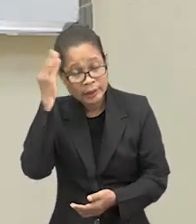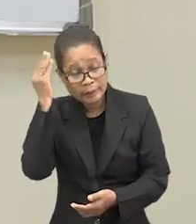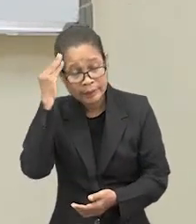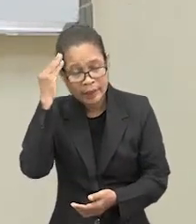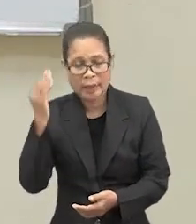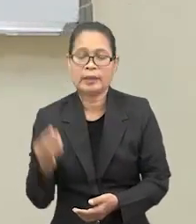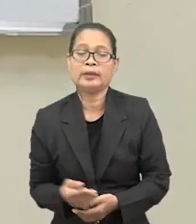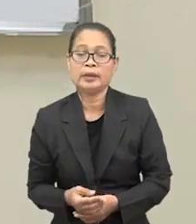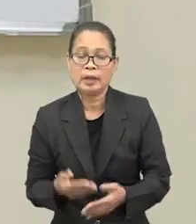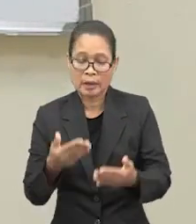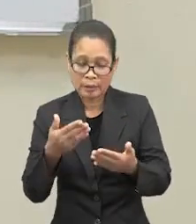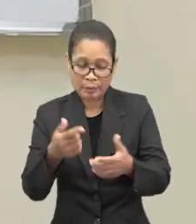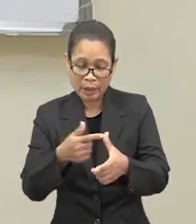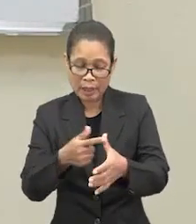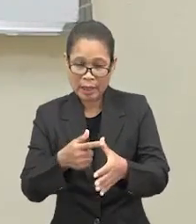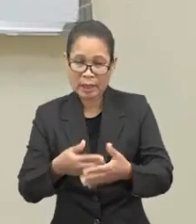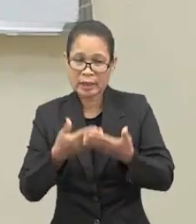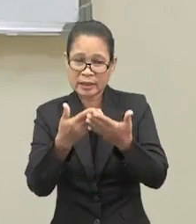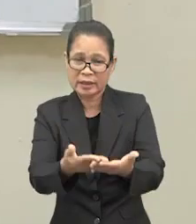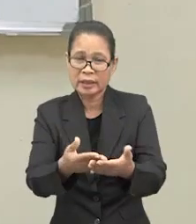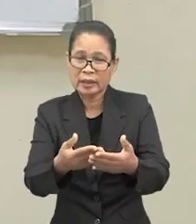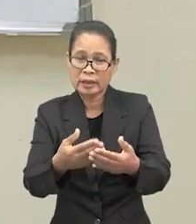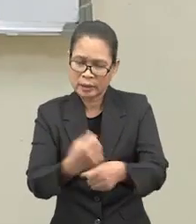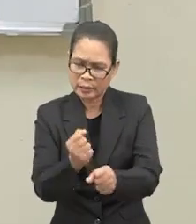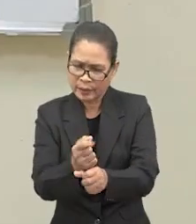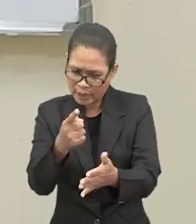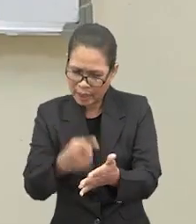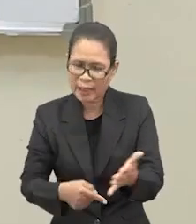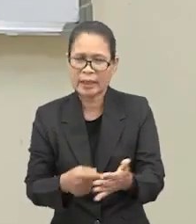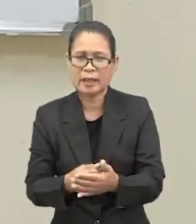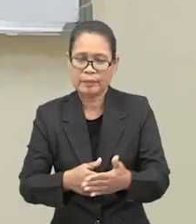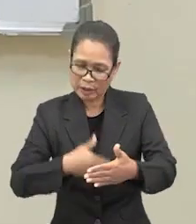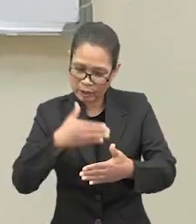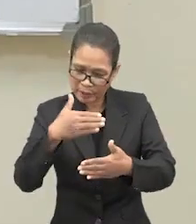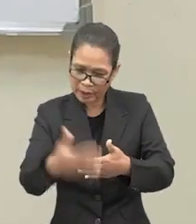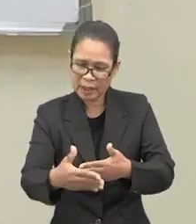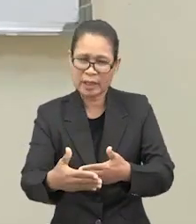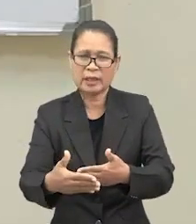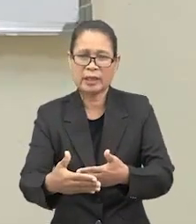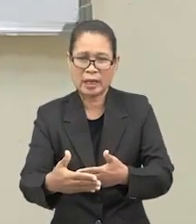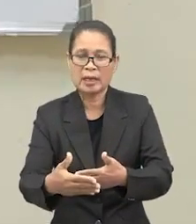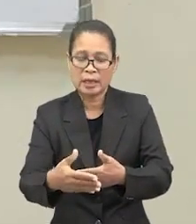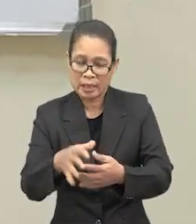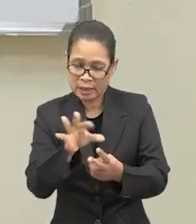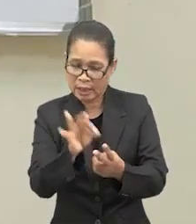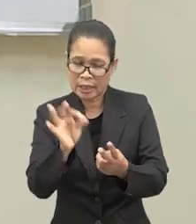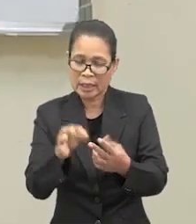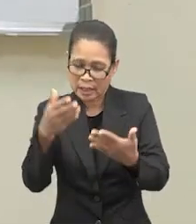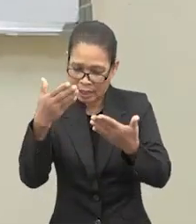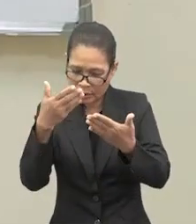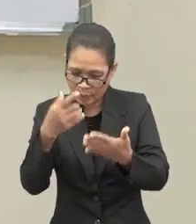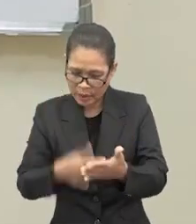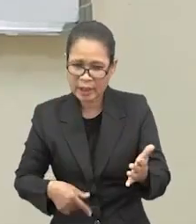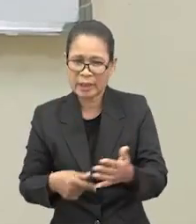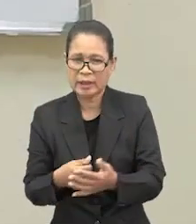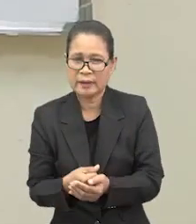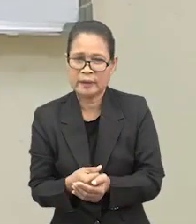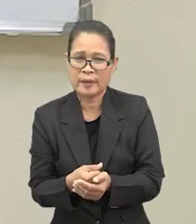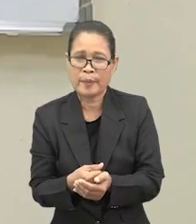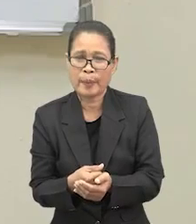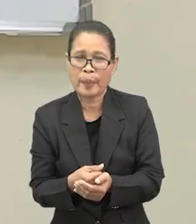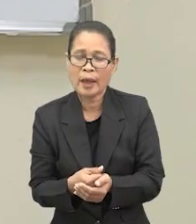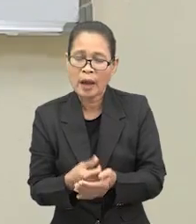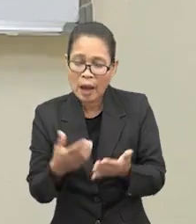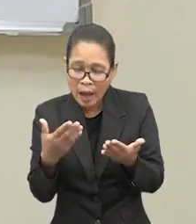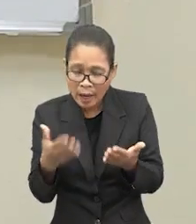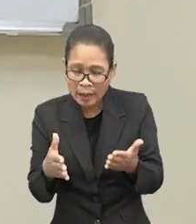thá môn là con bằng ca con thử thử ây tổ mà tiết con thử chứ rơ